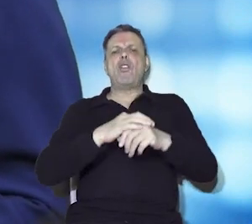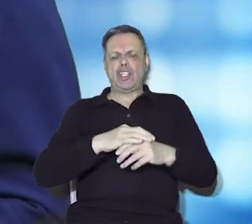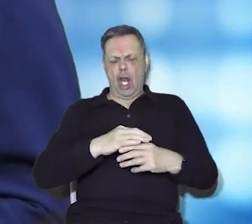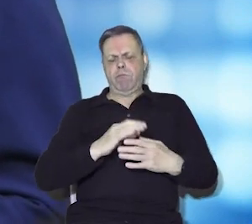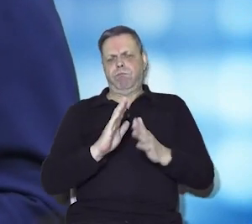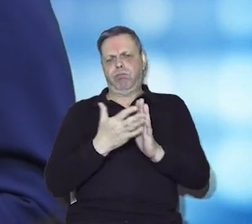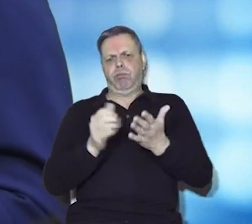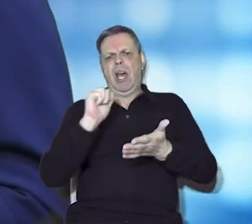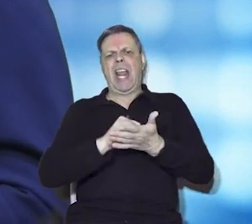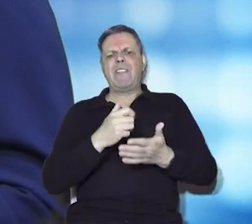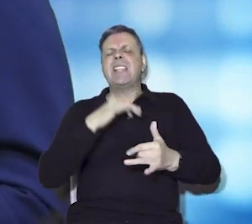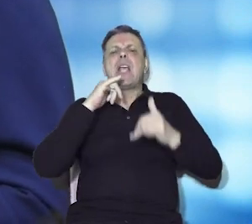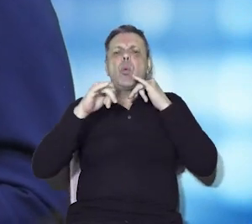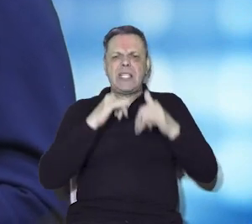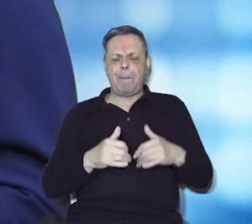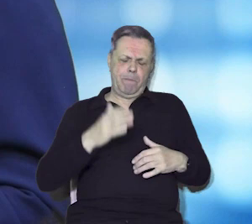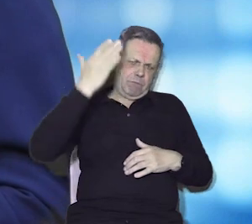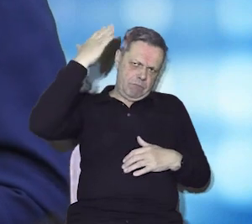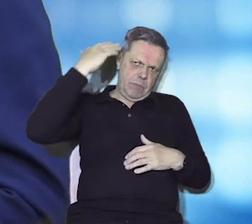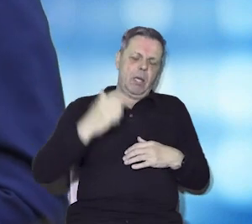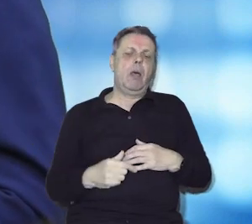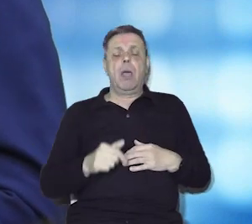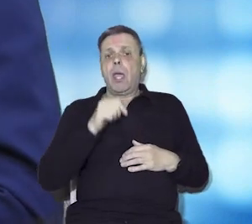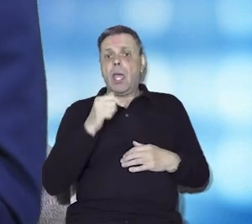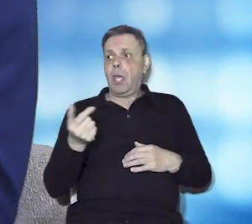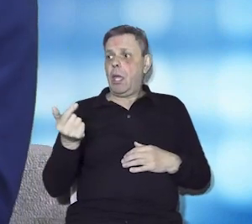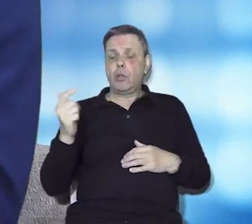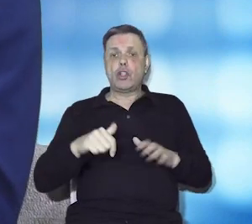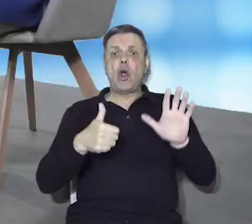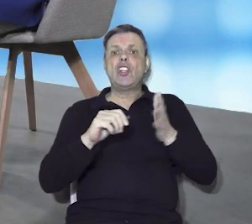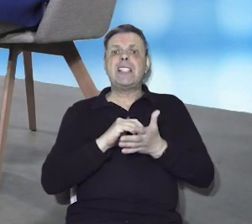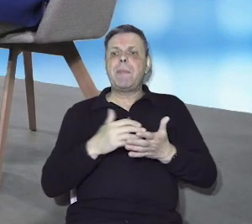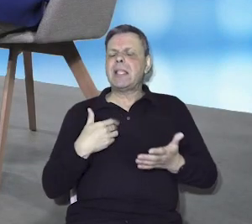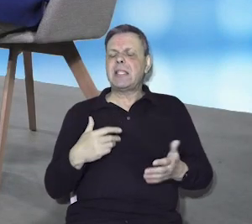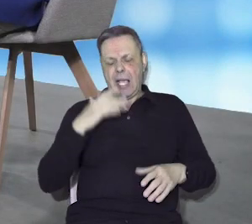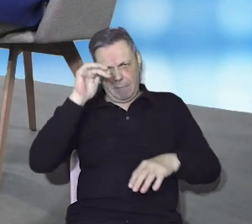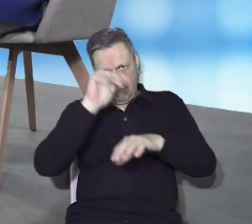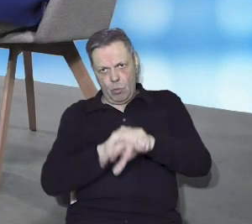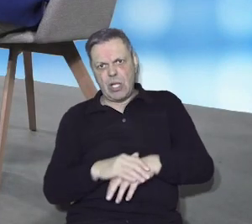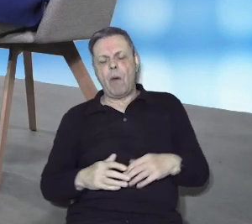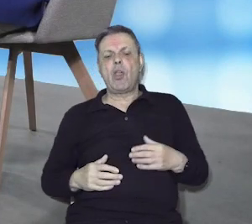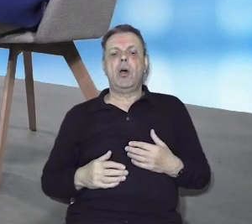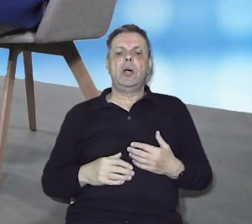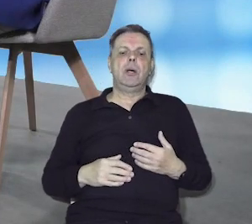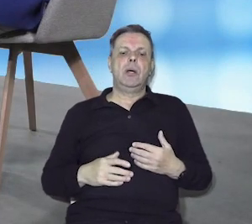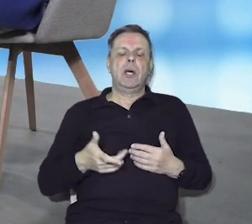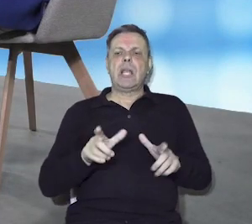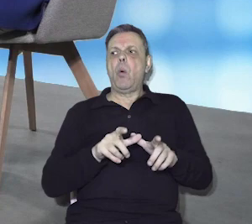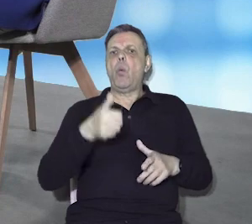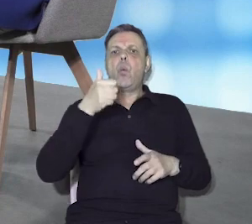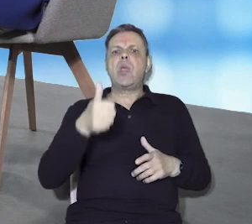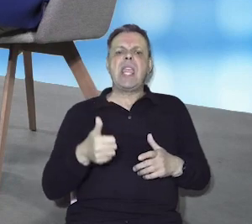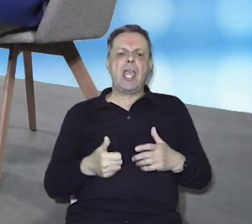turizam u regiji u to vrijeme. I došao je 6. mjeseca i ja sam ustanovio da u jednoj,